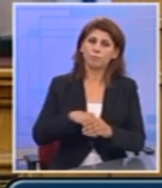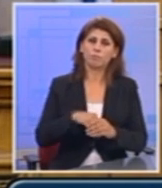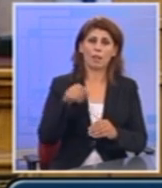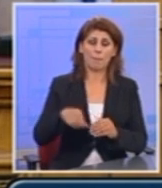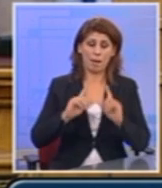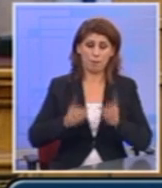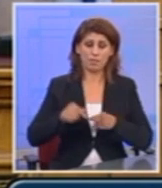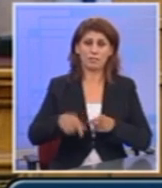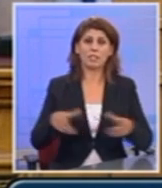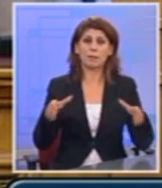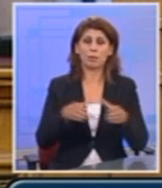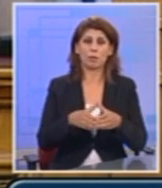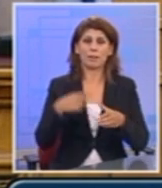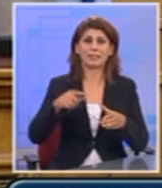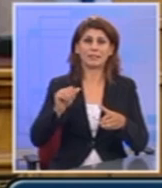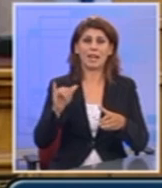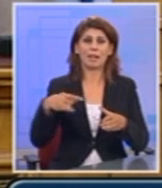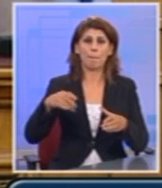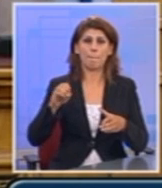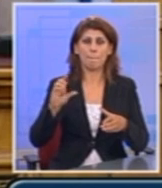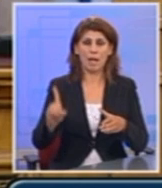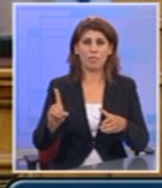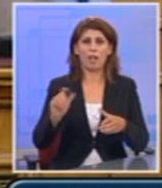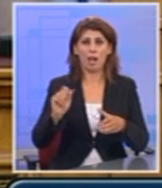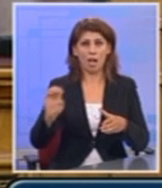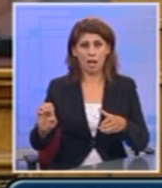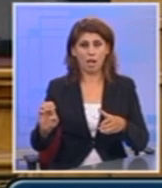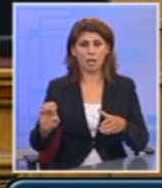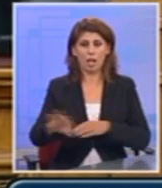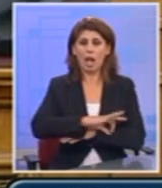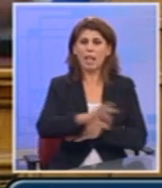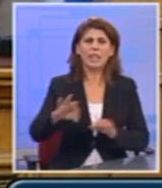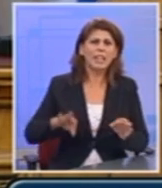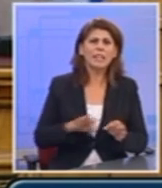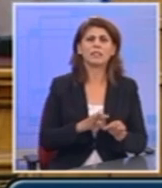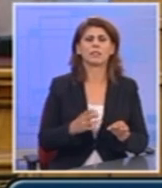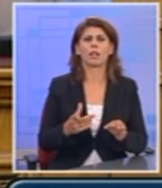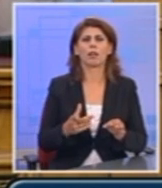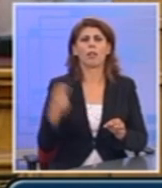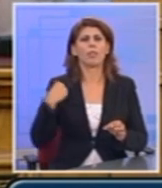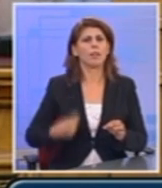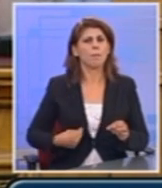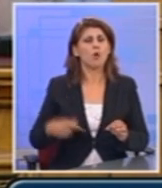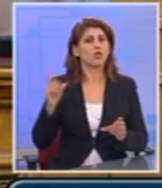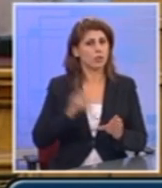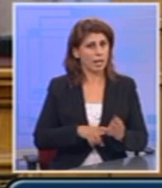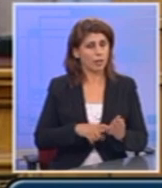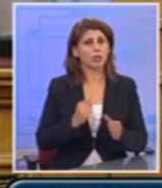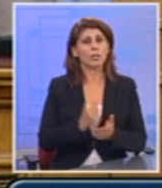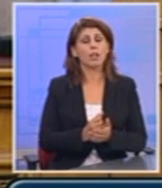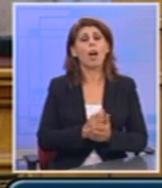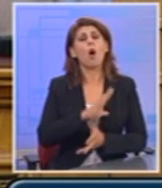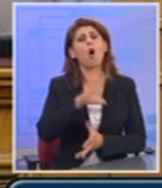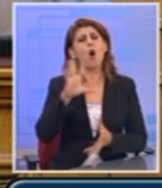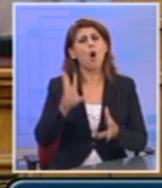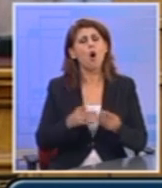αυτής της επιτροπής στην υπδ αε ακίνητα κινητές αξίες δημόσιων εταιρειών καθώς και πάσης